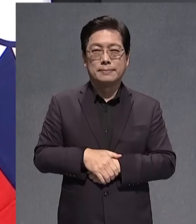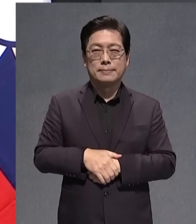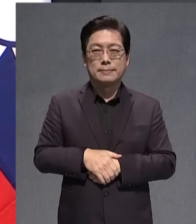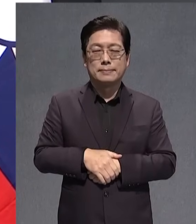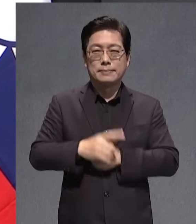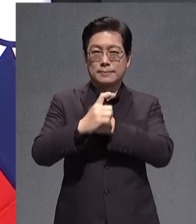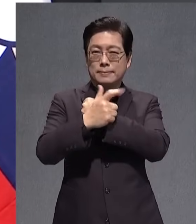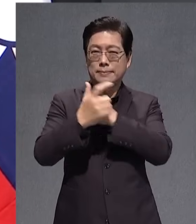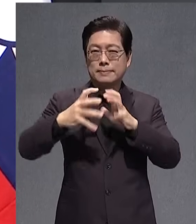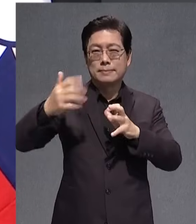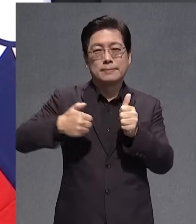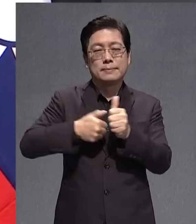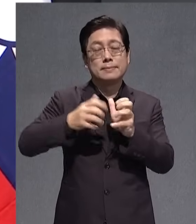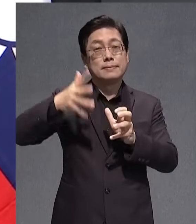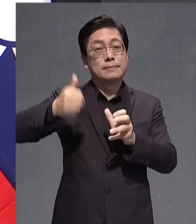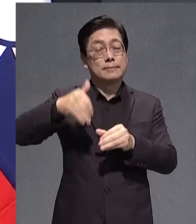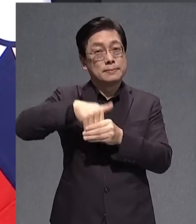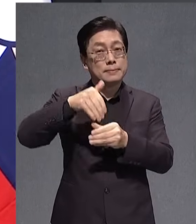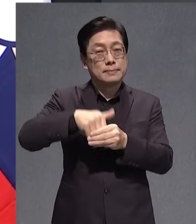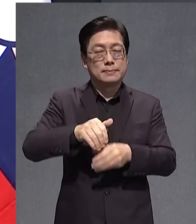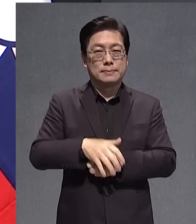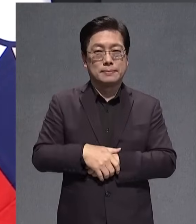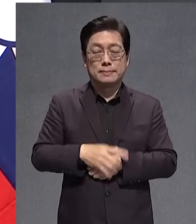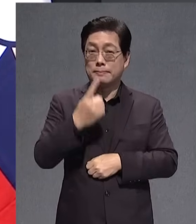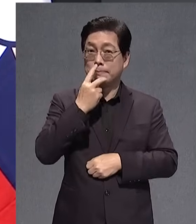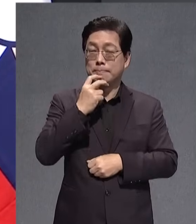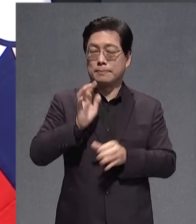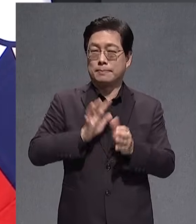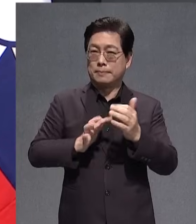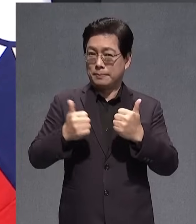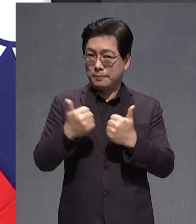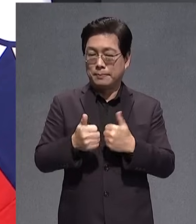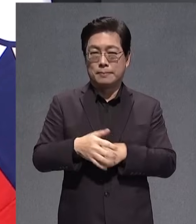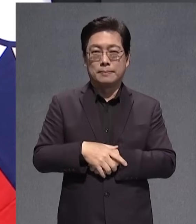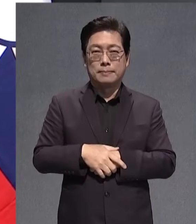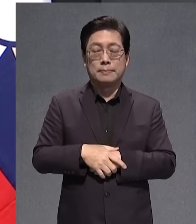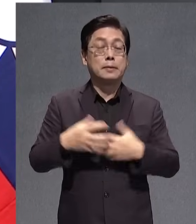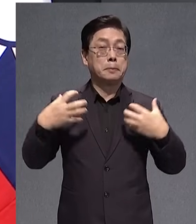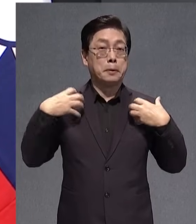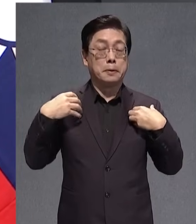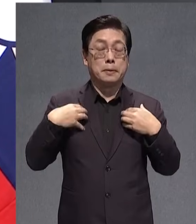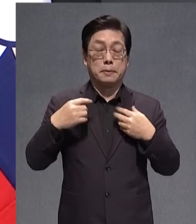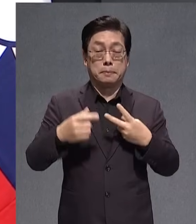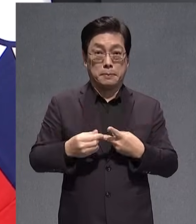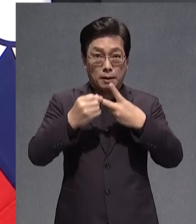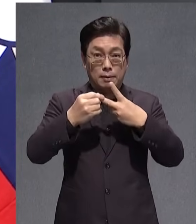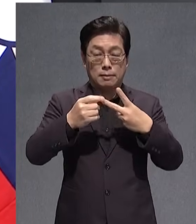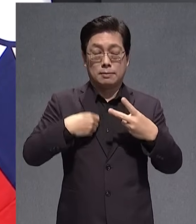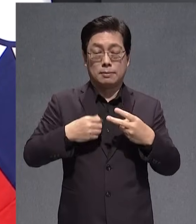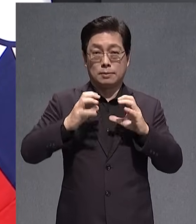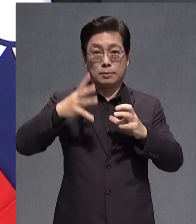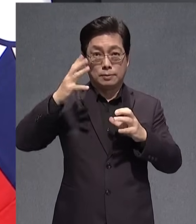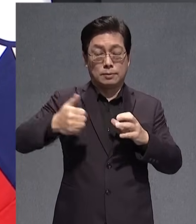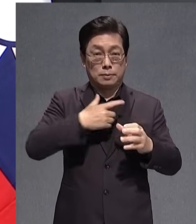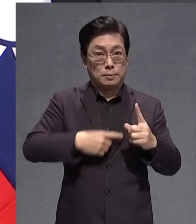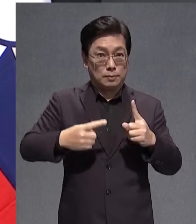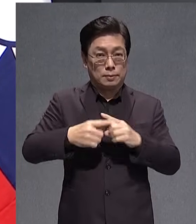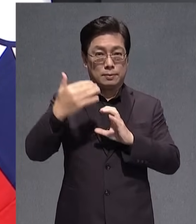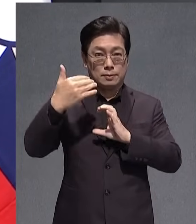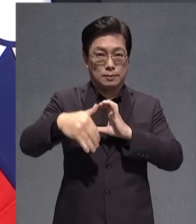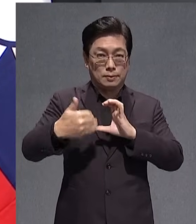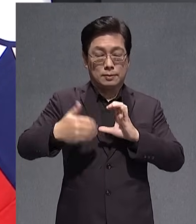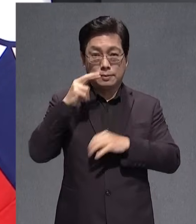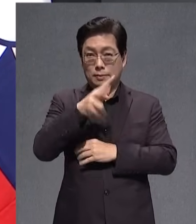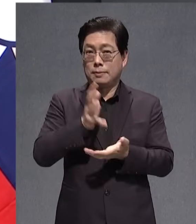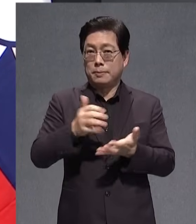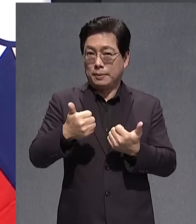第十六任总统、副总统选举，中央选举委员会所举办第二场总统候选人电视政见